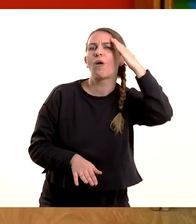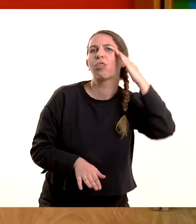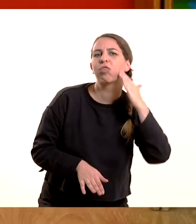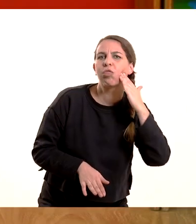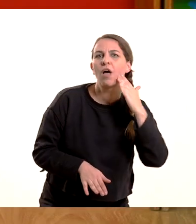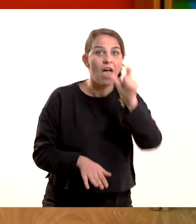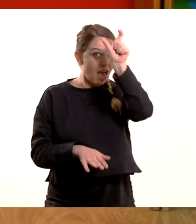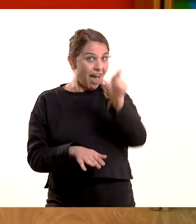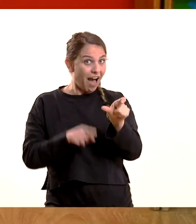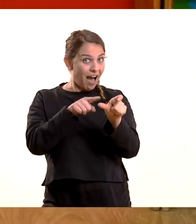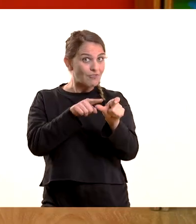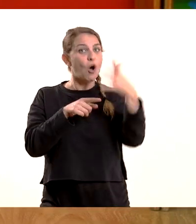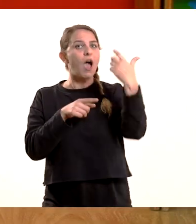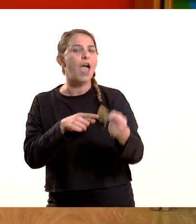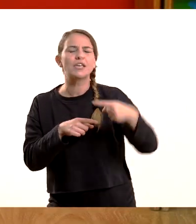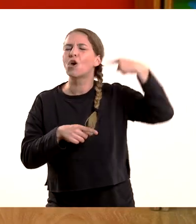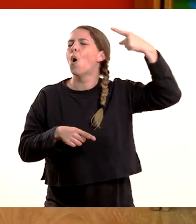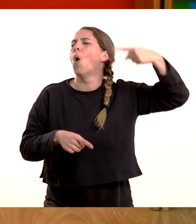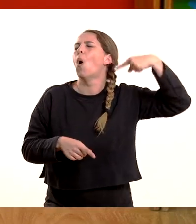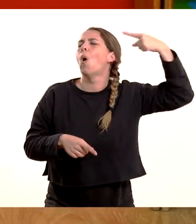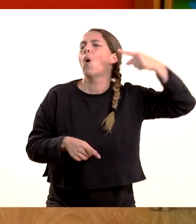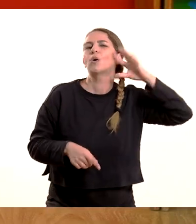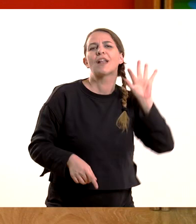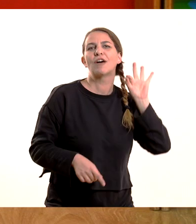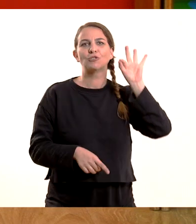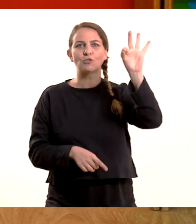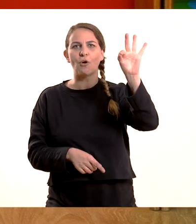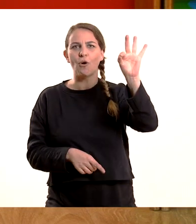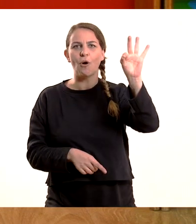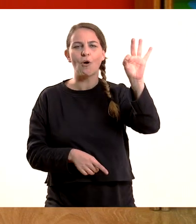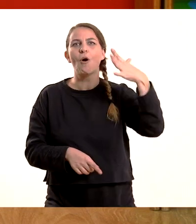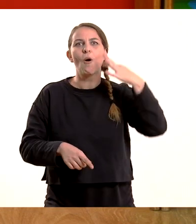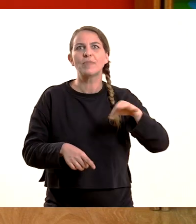και όνειρα να του δίνουνε φτερά.